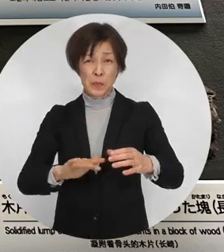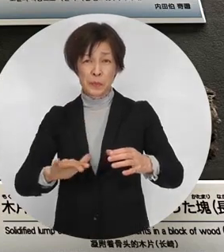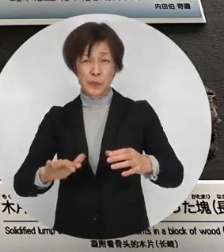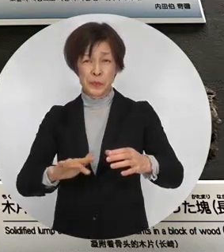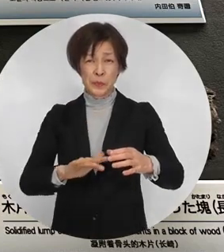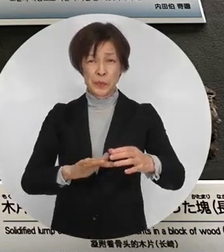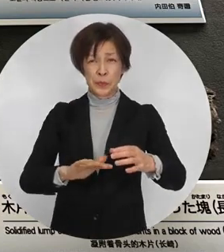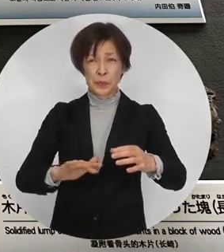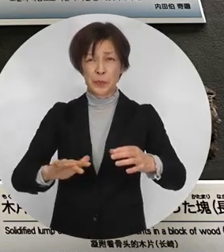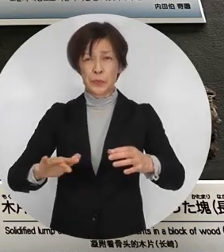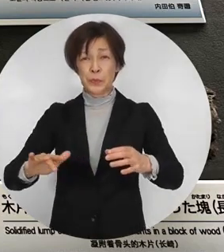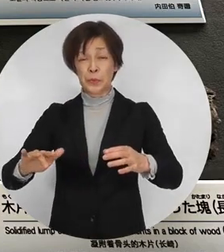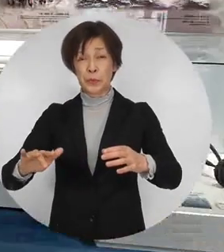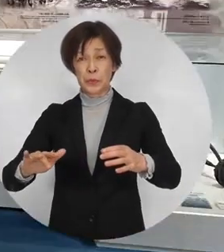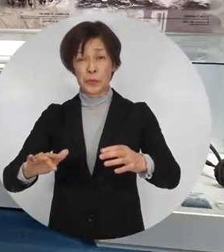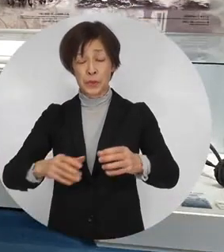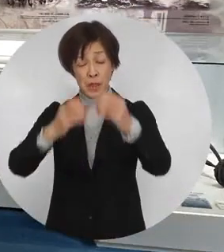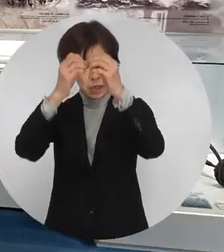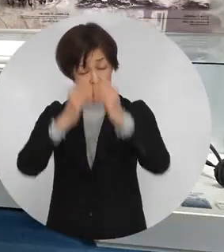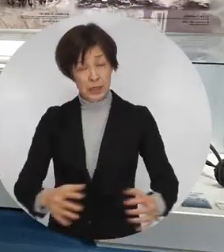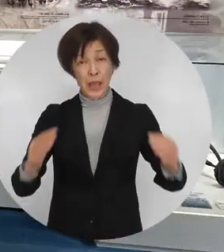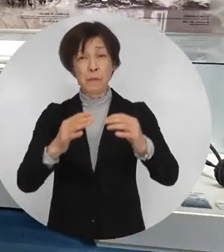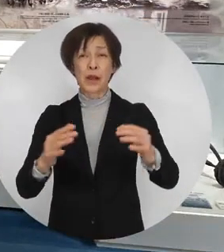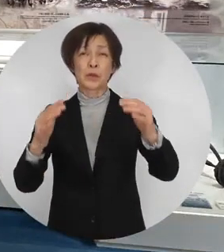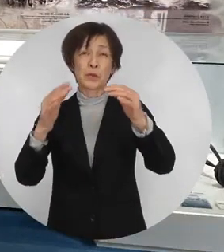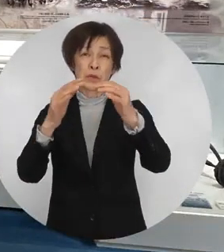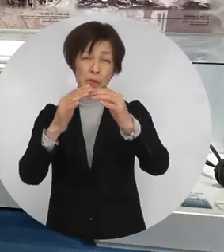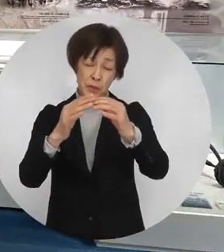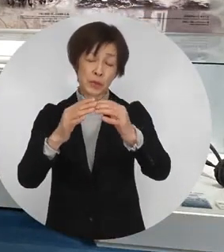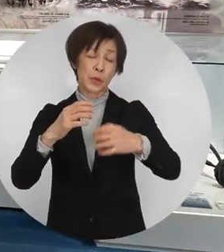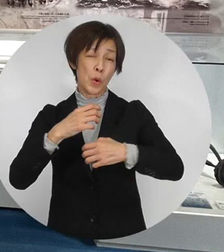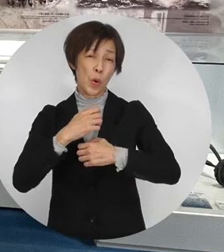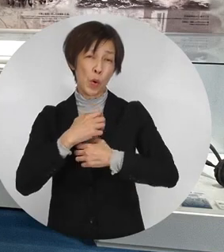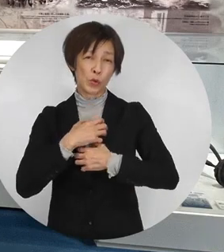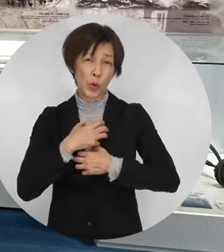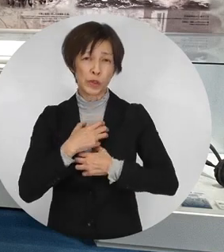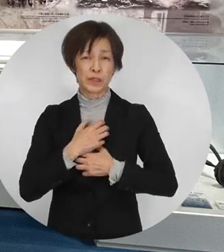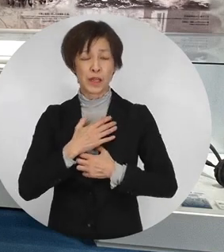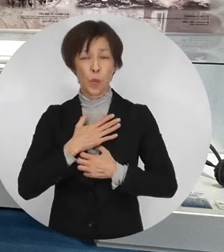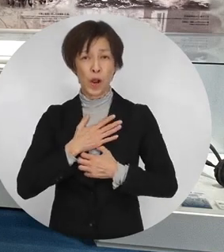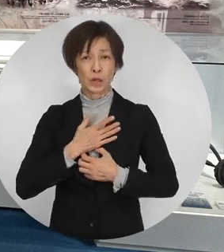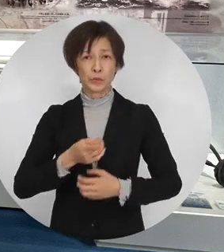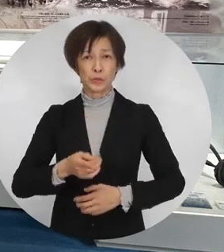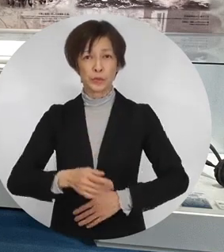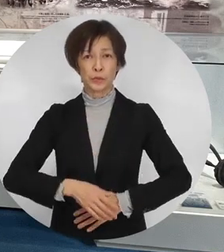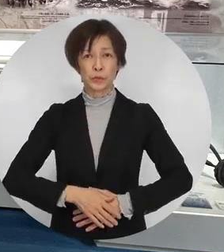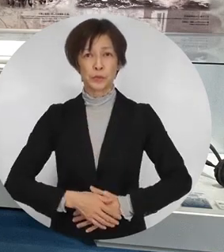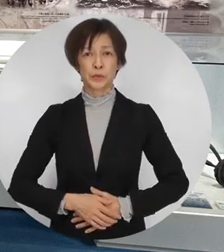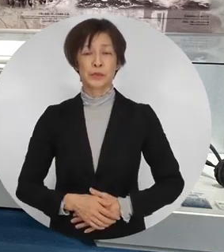て真っ黒になりました。原爆の恐ろしさを物語っています。